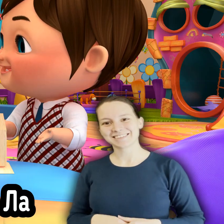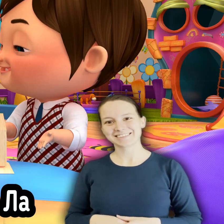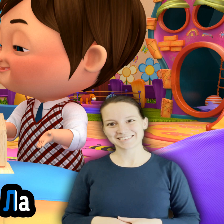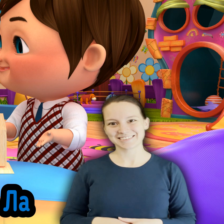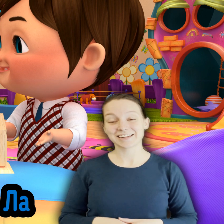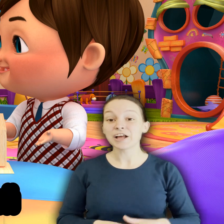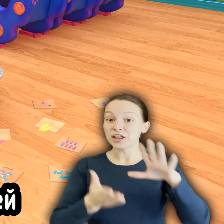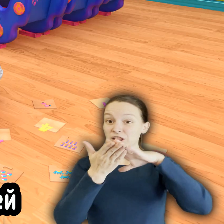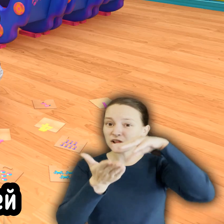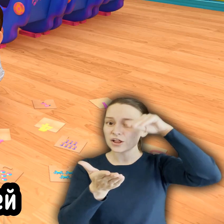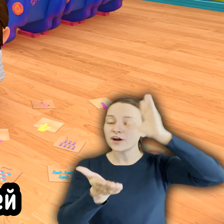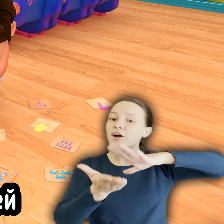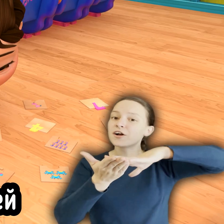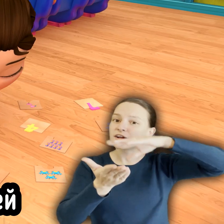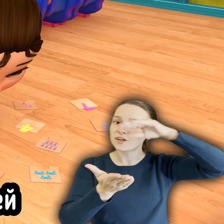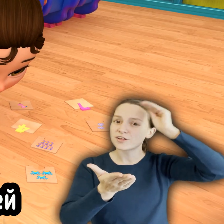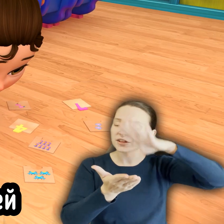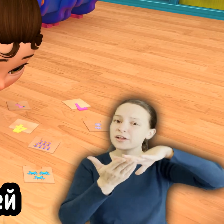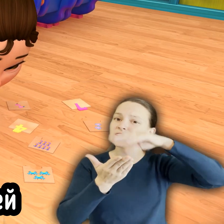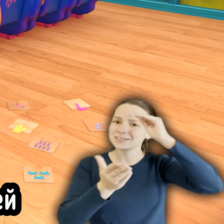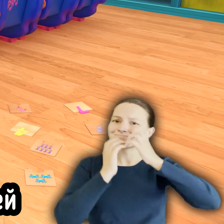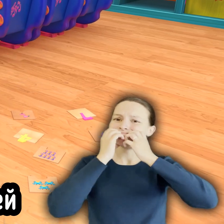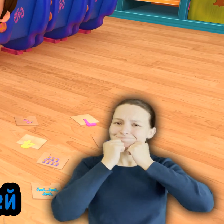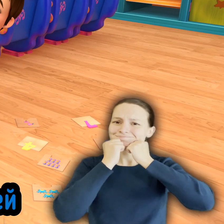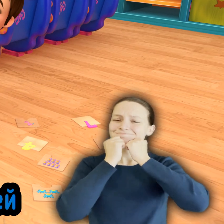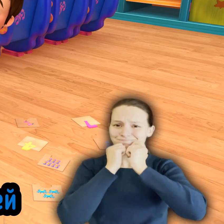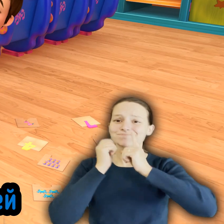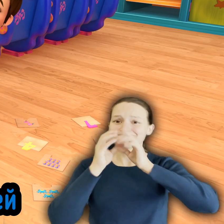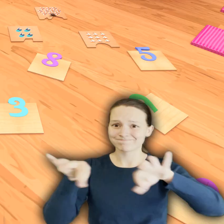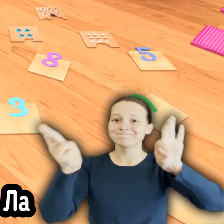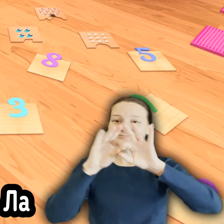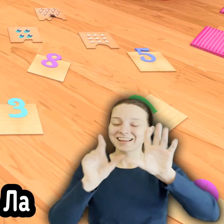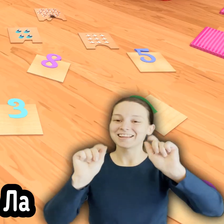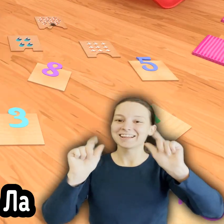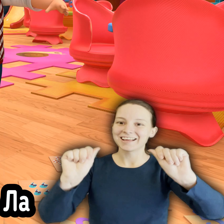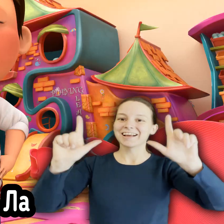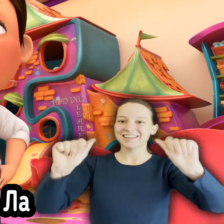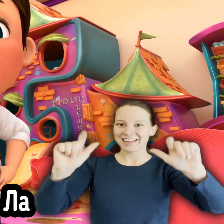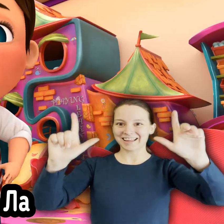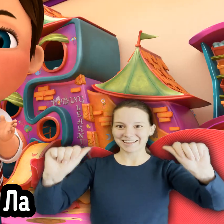Ла-ла-ла-ла-ла-ла-ла-ла. Будь настойчив и смелей.